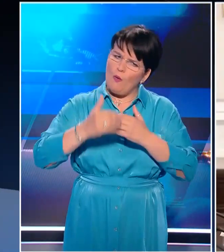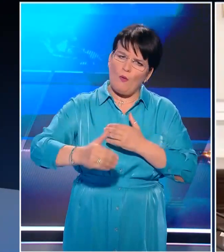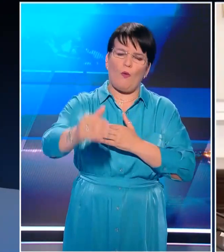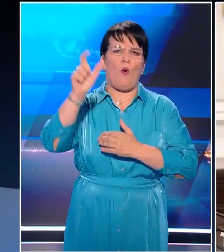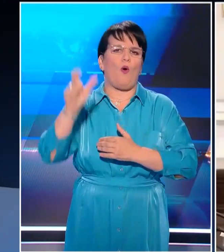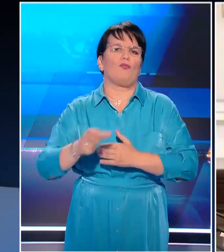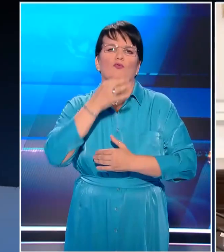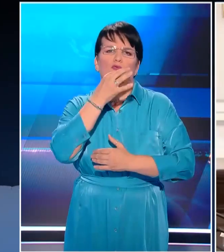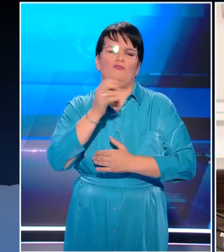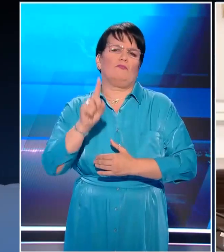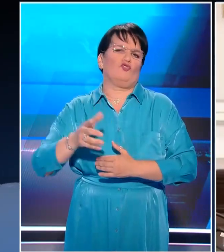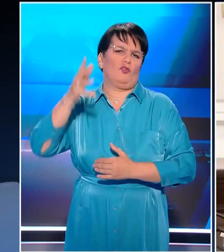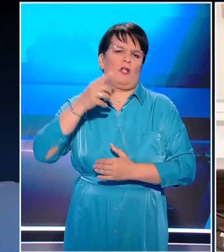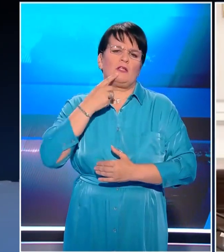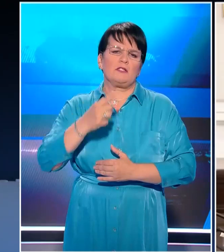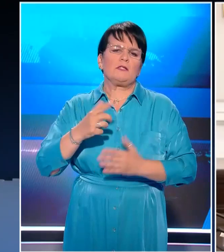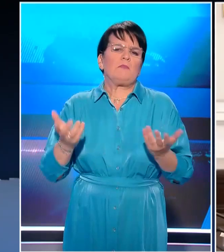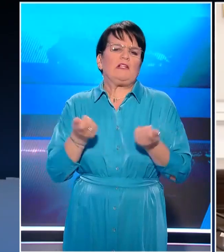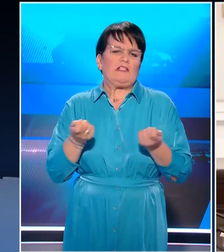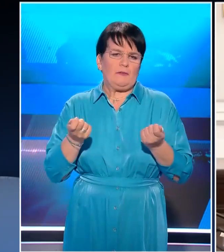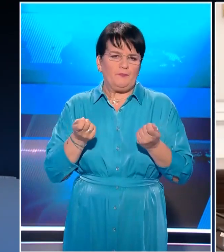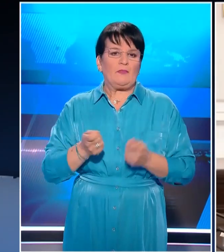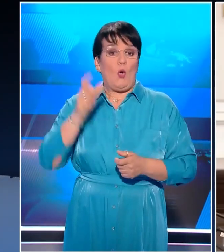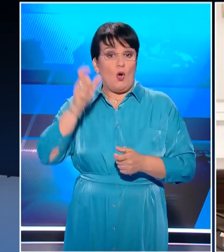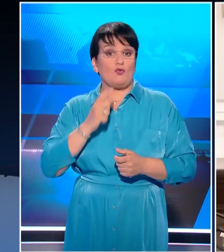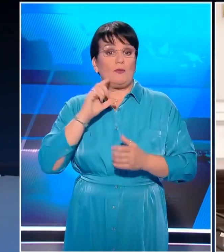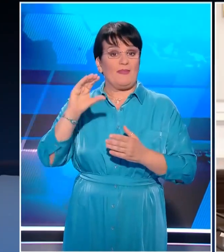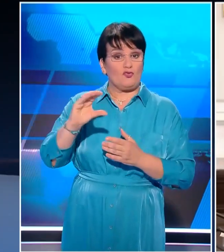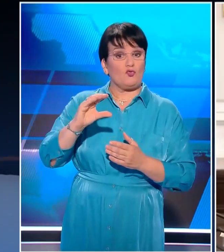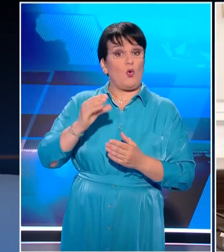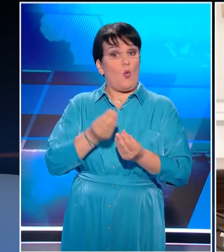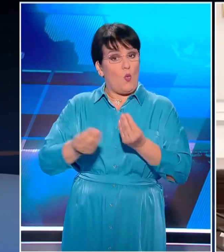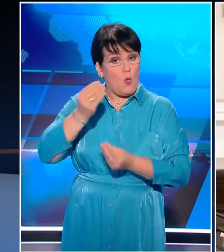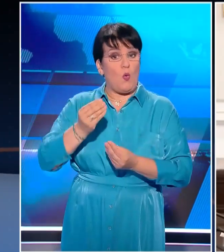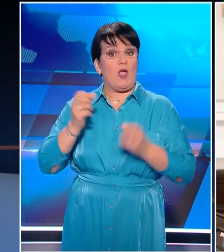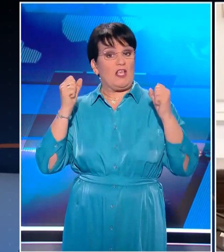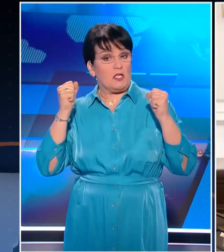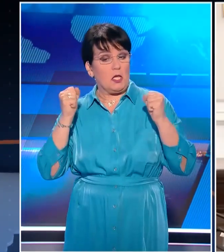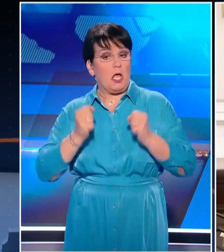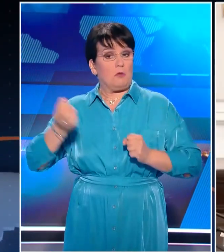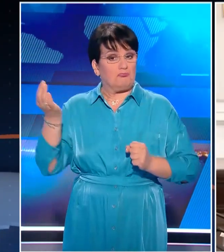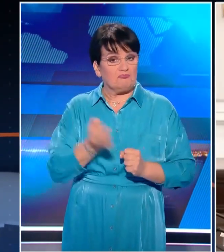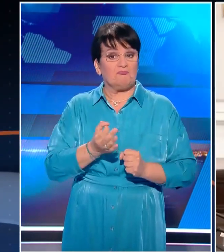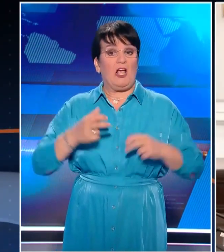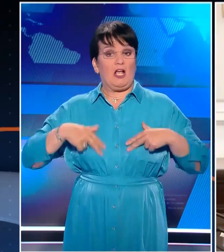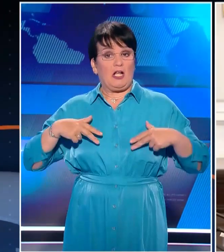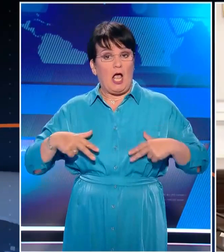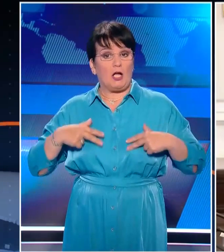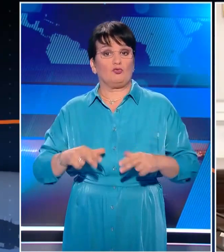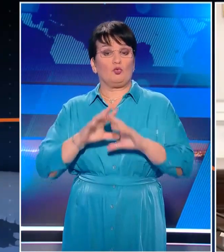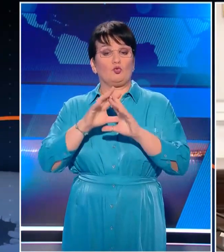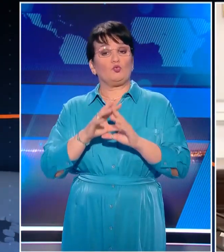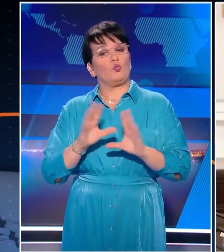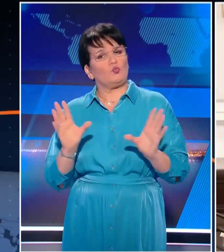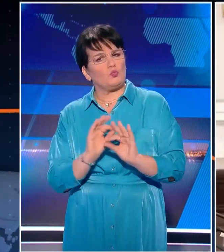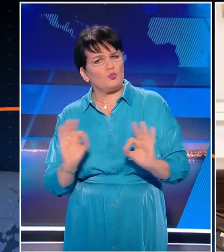στη συνεδρίαση του Υπουργικού Συμβουλίου. Καλύτερη μισθή, καλύτερη υγεία, καλύτερο κράτος είναι η στόχευση με τις προσδοκίες, όπως